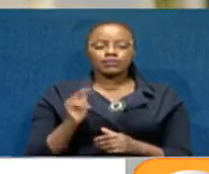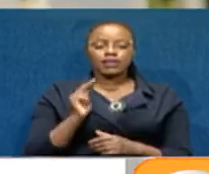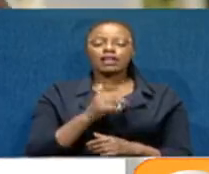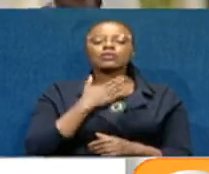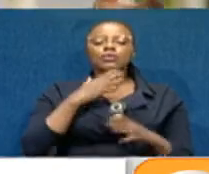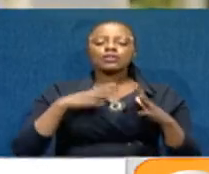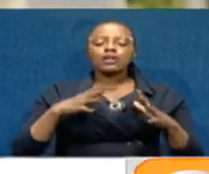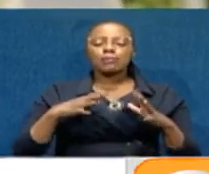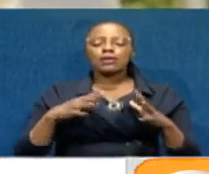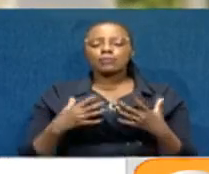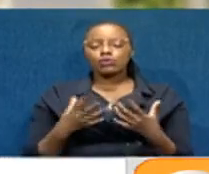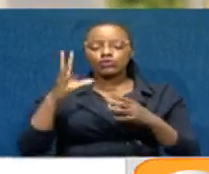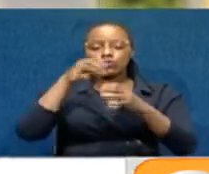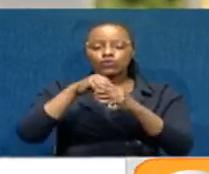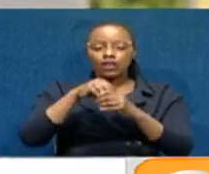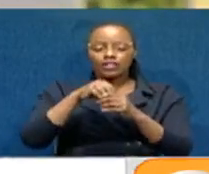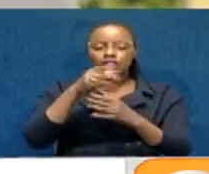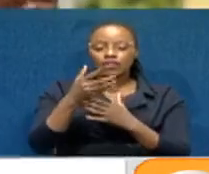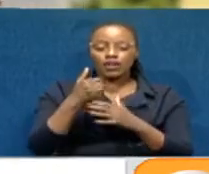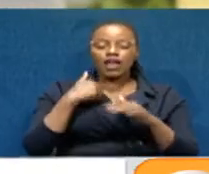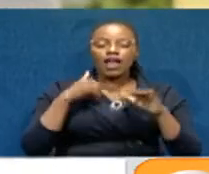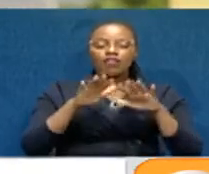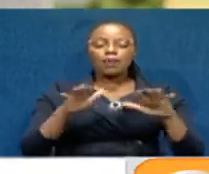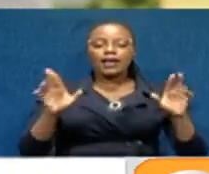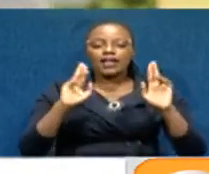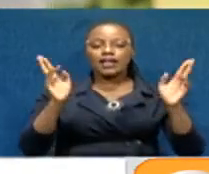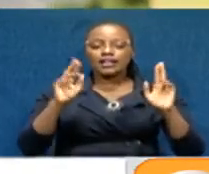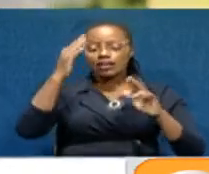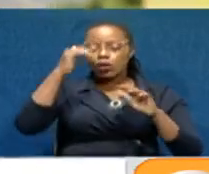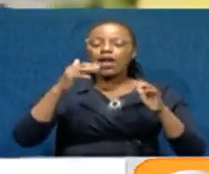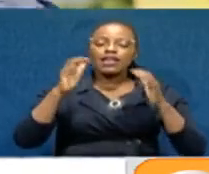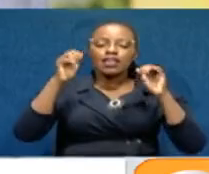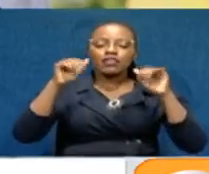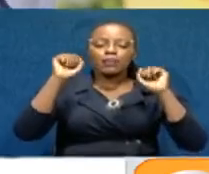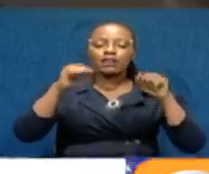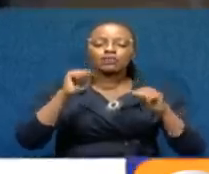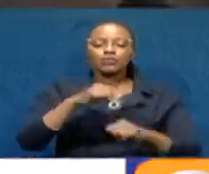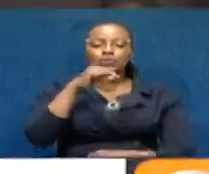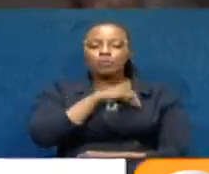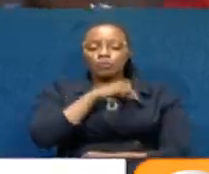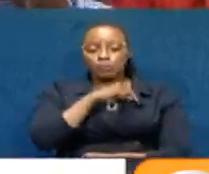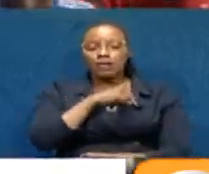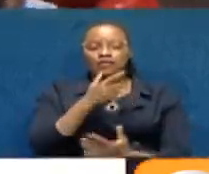Tunataka watu waekeze kwenye kilimo, kutakuwa na soko ya tayari ili wakulima wafaidike na mazao yao.